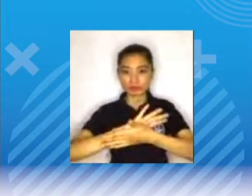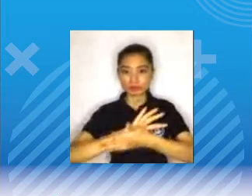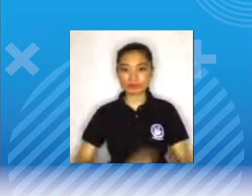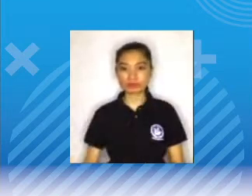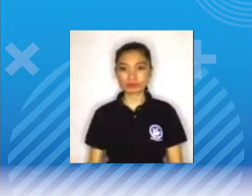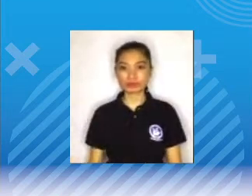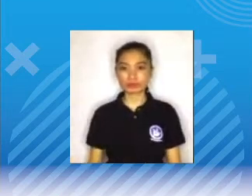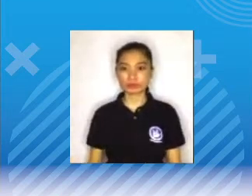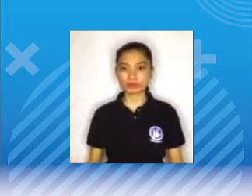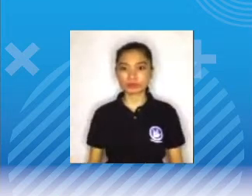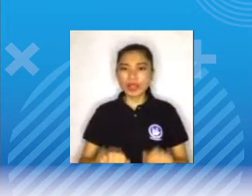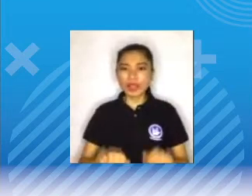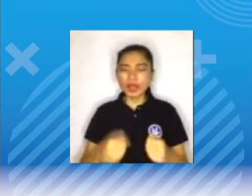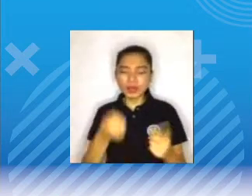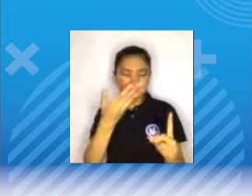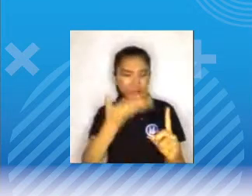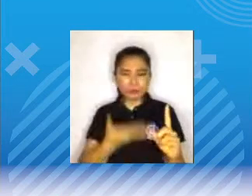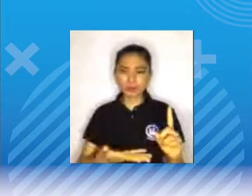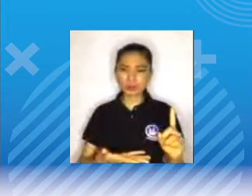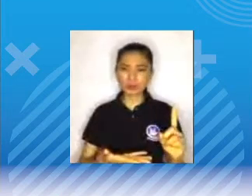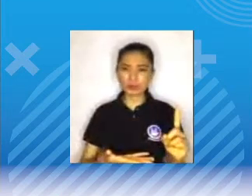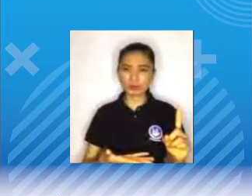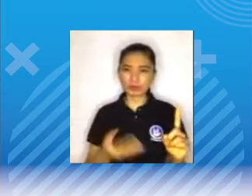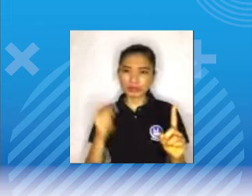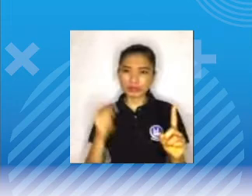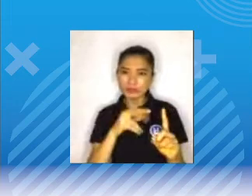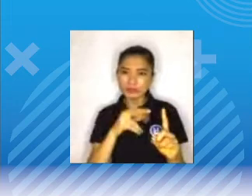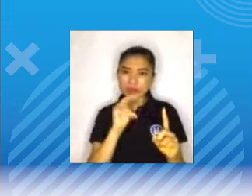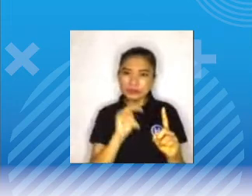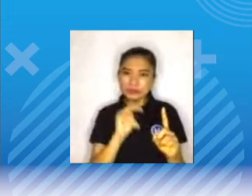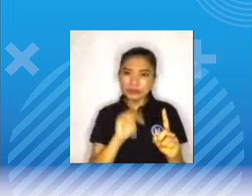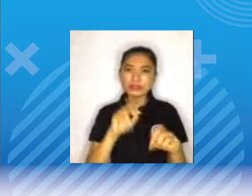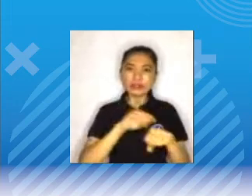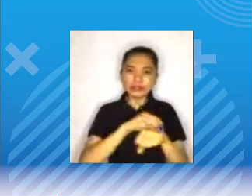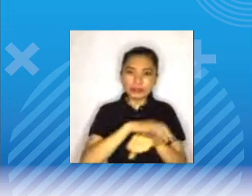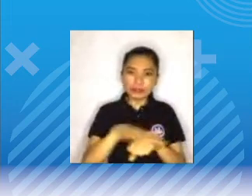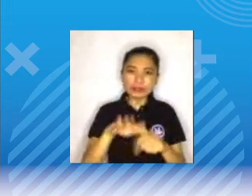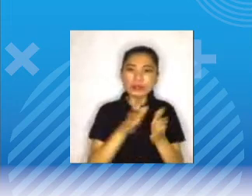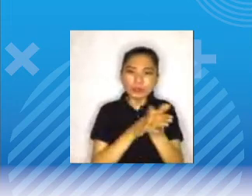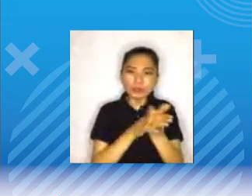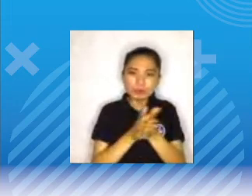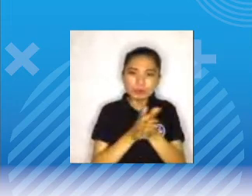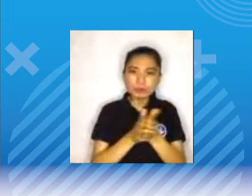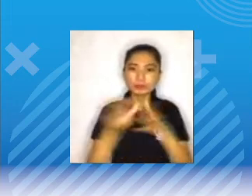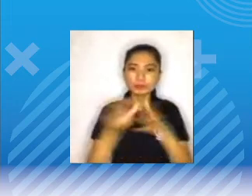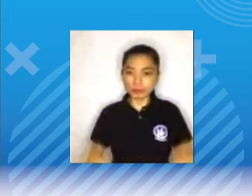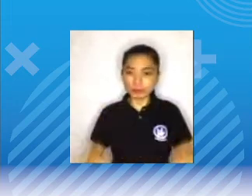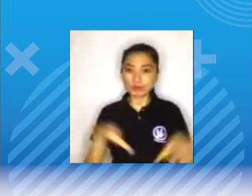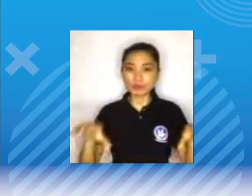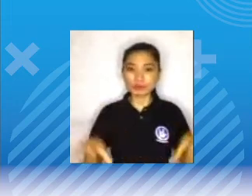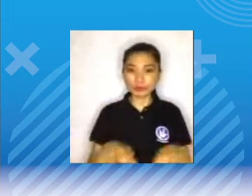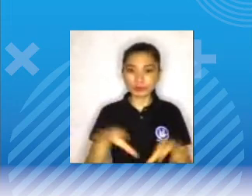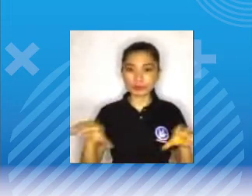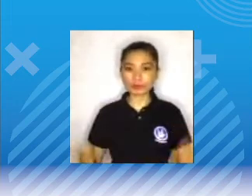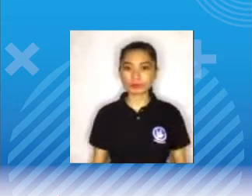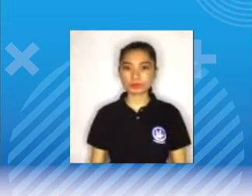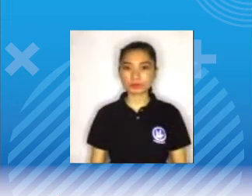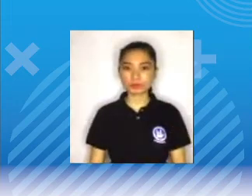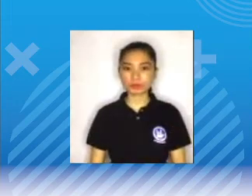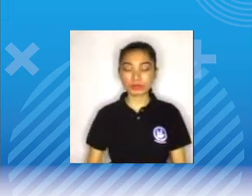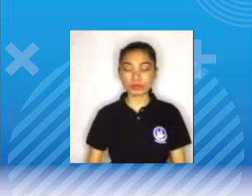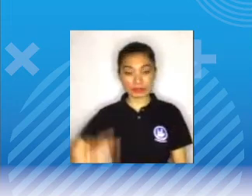efficient sa pag-deliver ng kanilang task. And secondly, kailangan din nating malaman kung anong